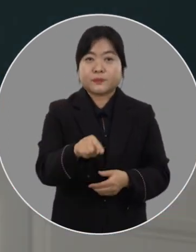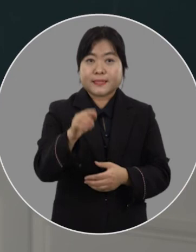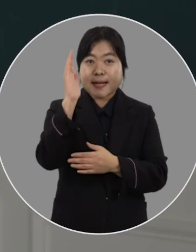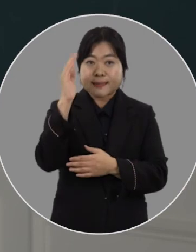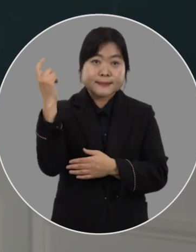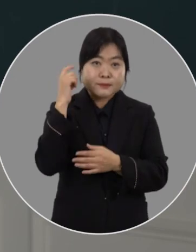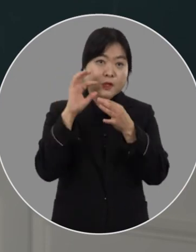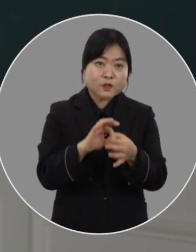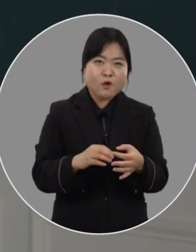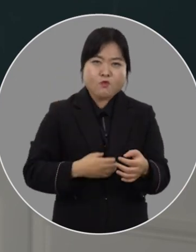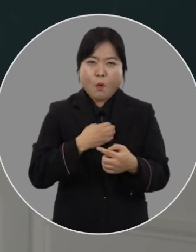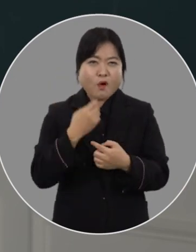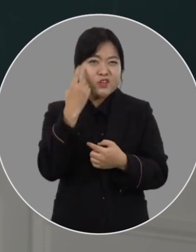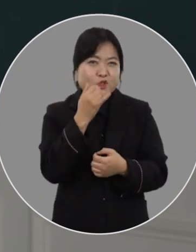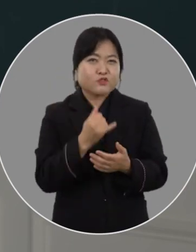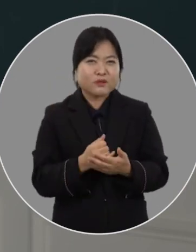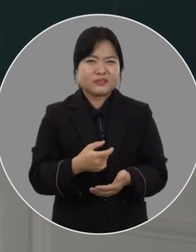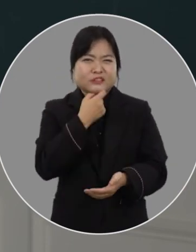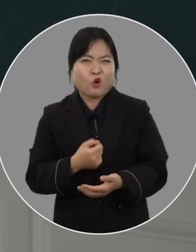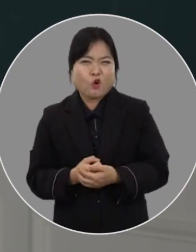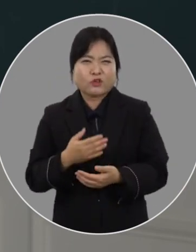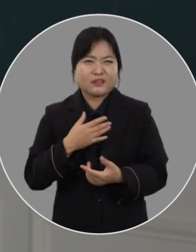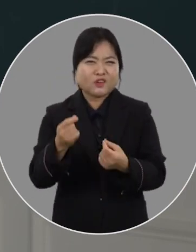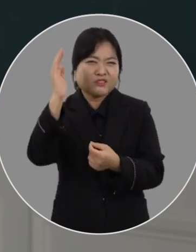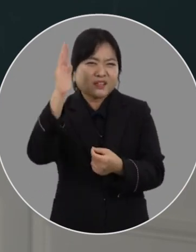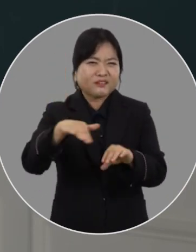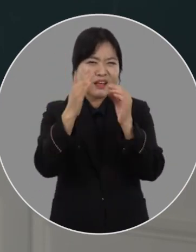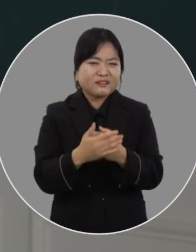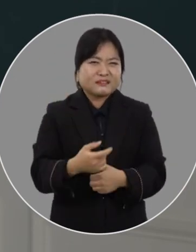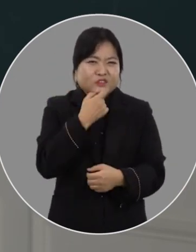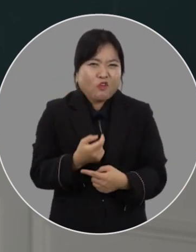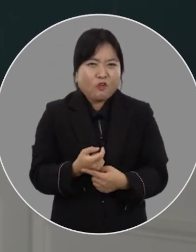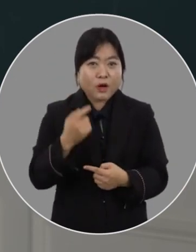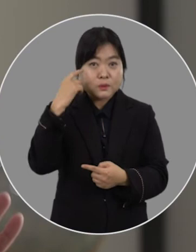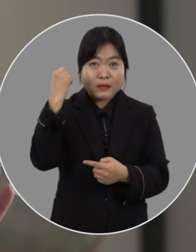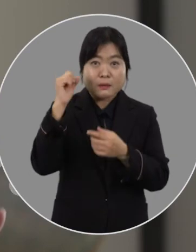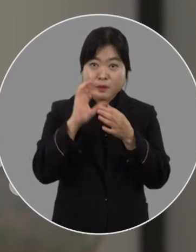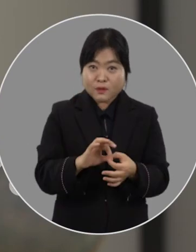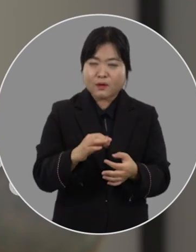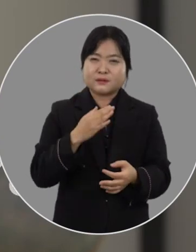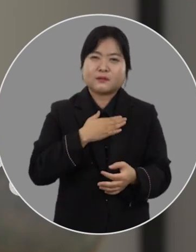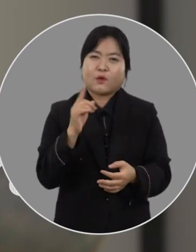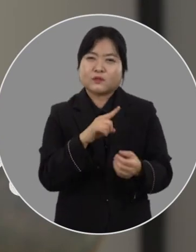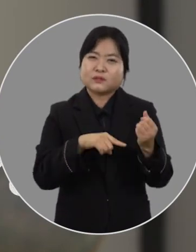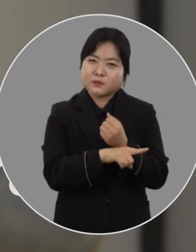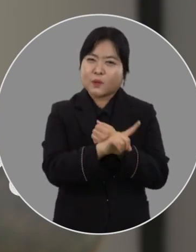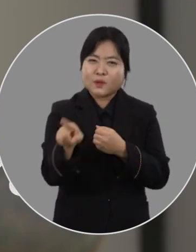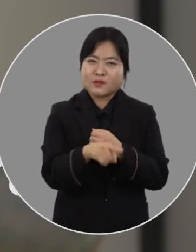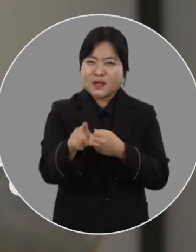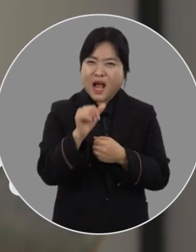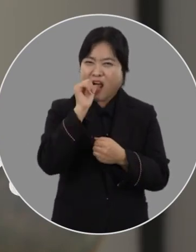여러분들 이 강의를 들으면서 아마 혐오를 느끼실 수도 있어요. 싫어. 나는 저런 얘기가 모두 다 싫어. 이렇게 생각하면서 나는 어떤